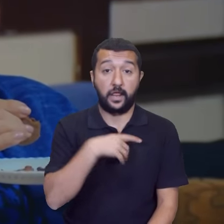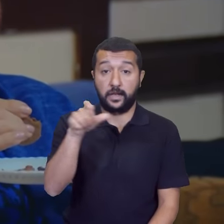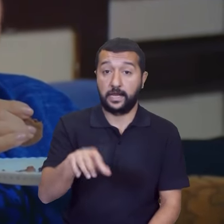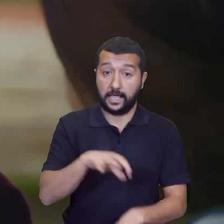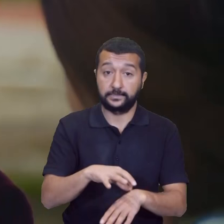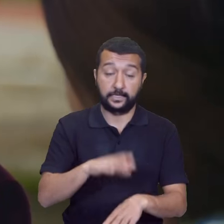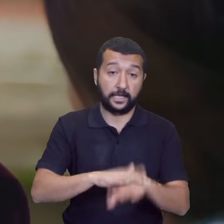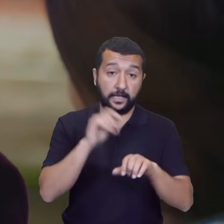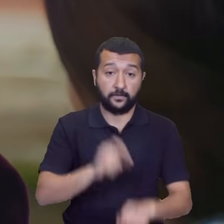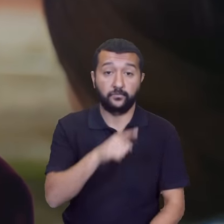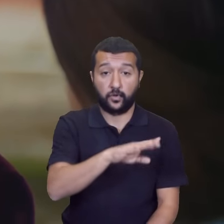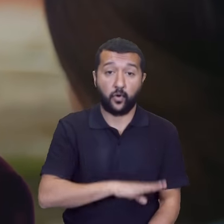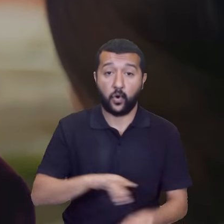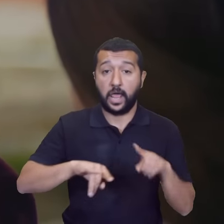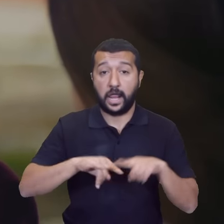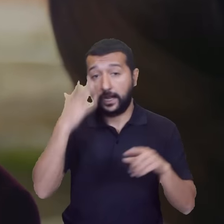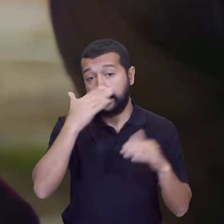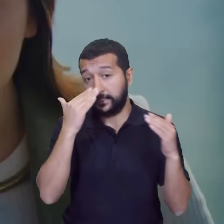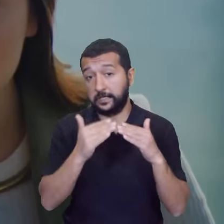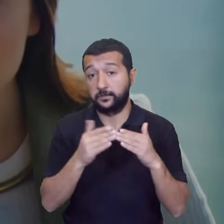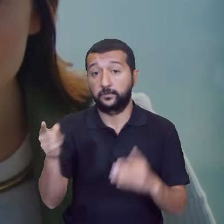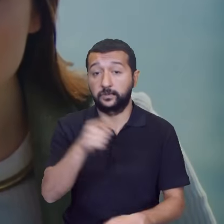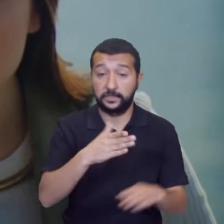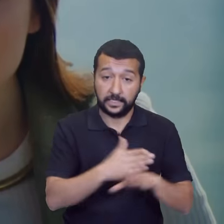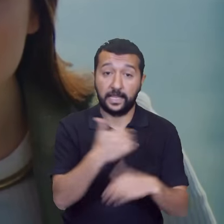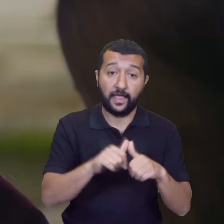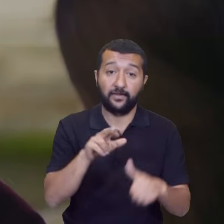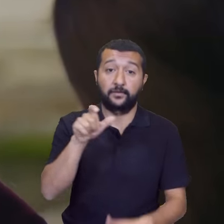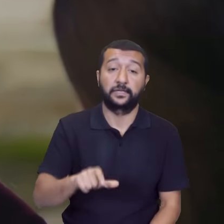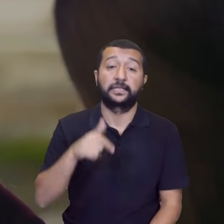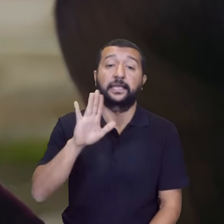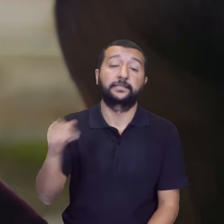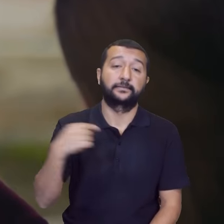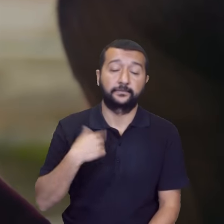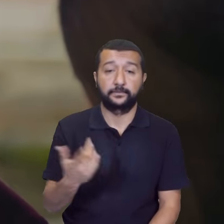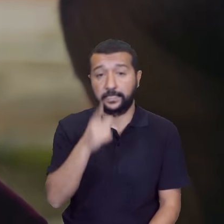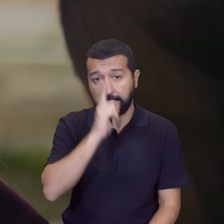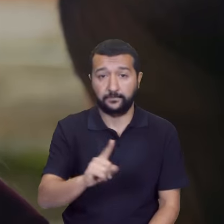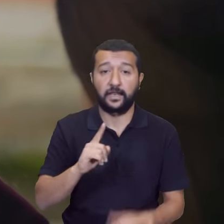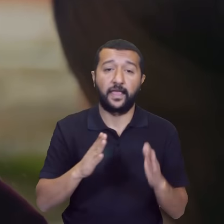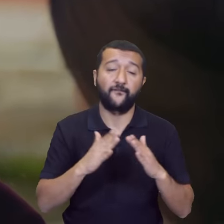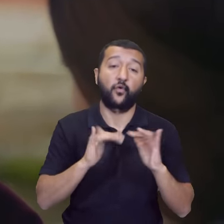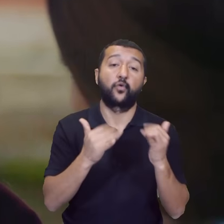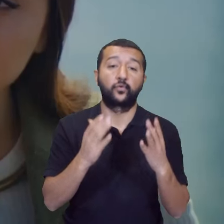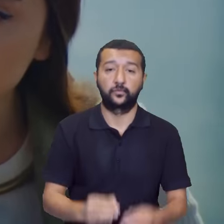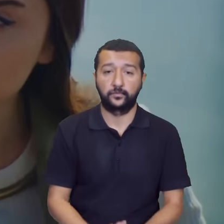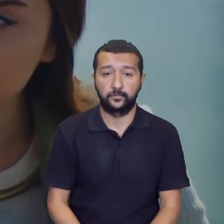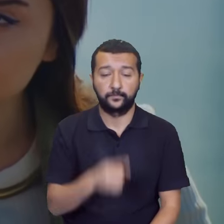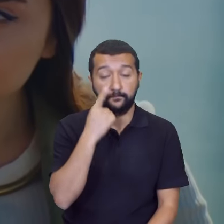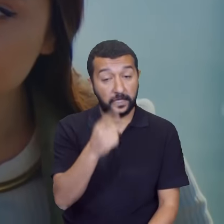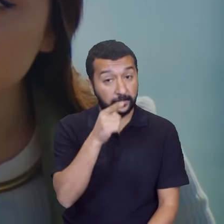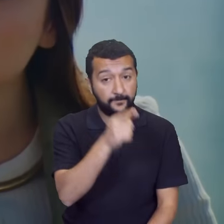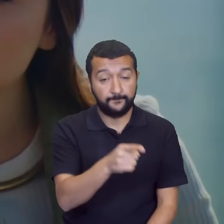hastanede yaptığını. Oğluna Hale'yi yakıştırıyor işte. Zaten evli gibi falan değiliz. Resmen evcilik oyunu oynuyoruz.